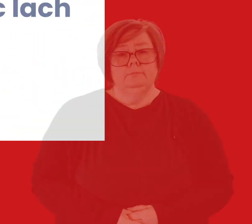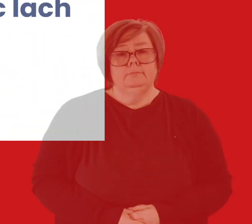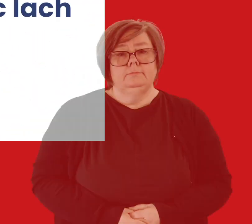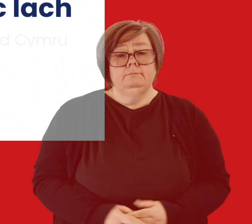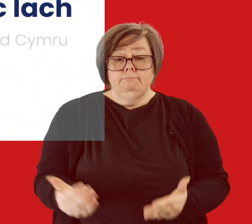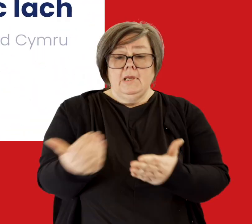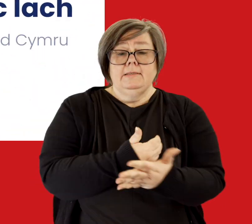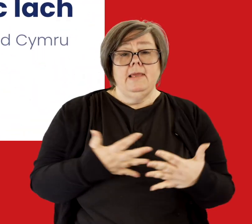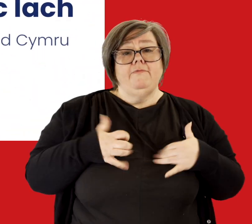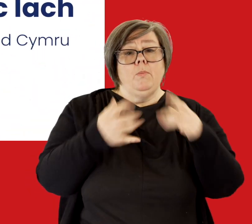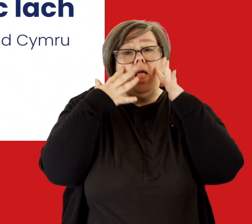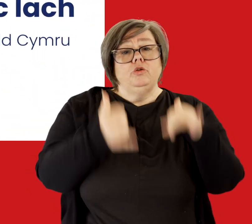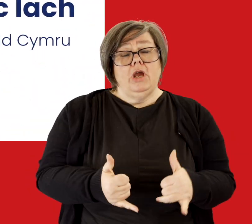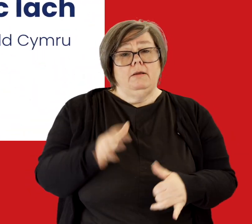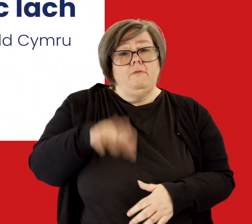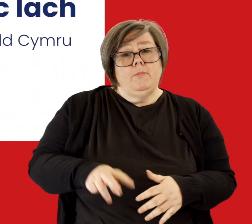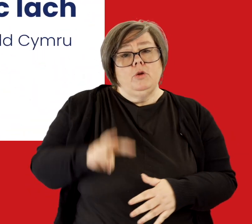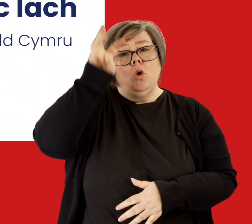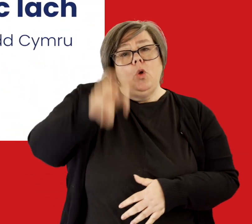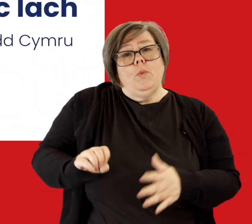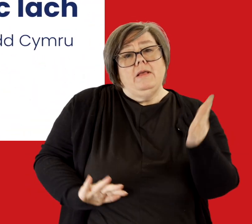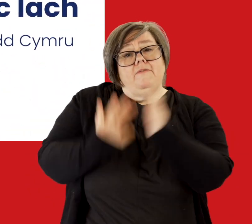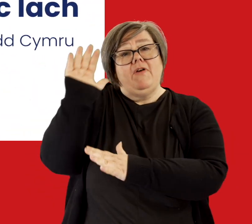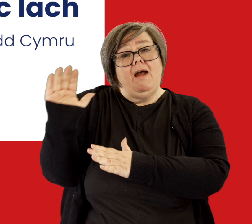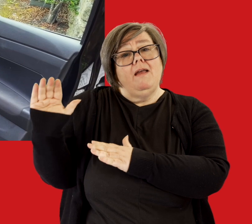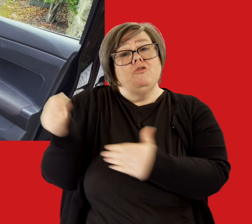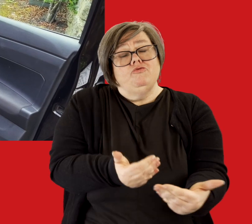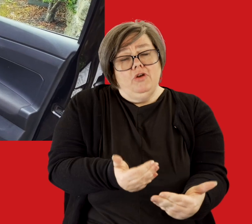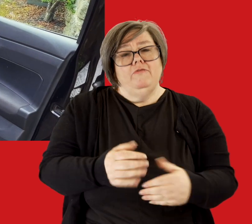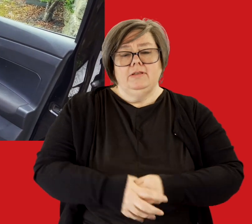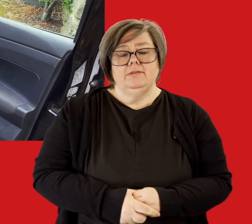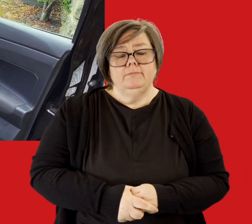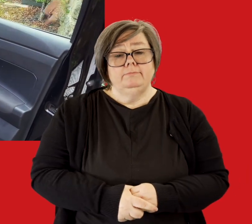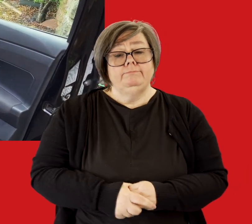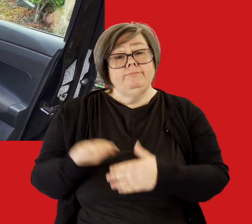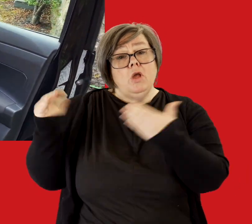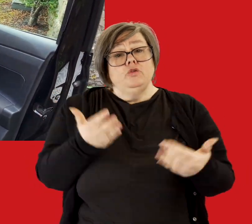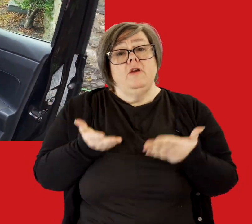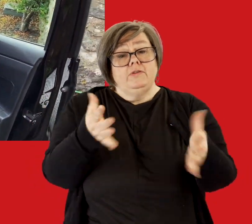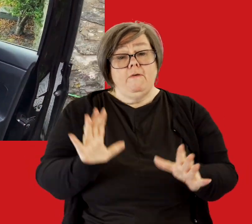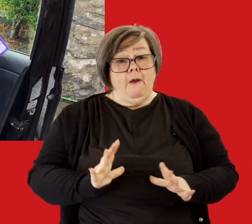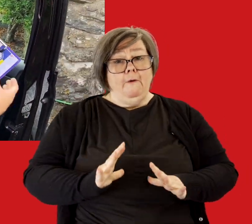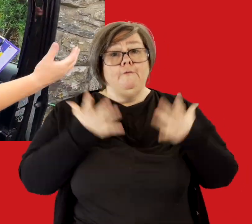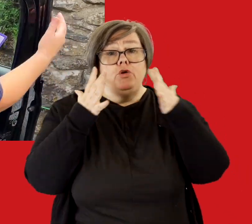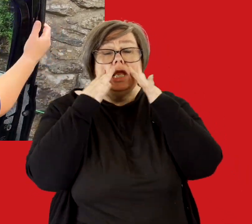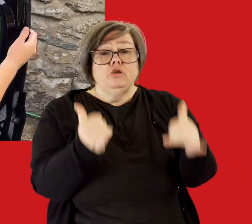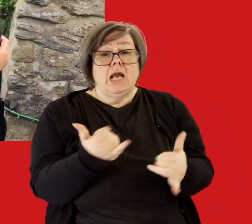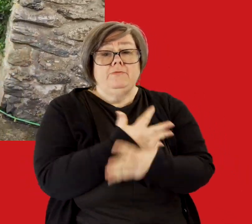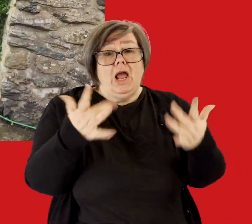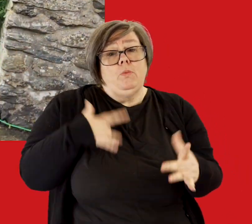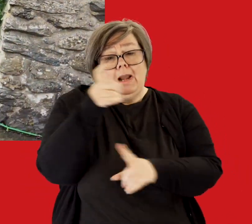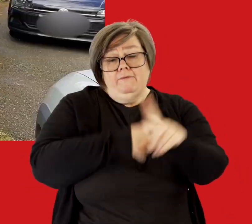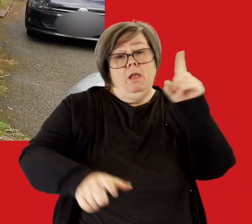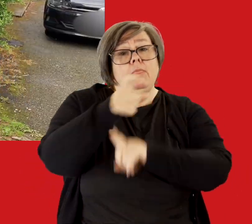Archwiliadau Diogel ac Iach gan Wasanaeth Tân y Cachub Gogledd Cymru. Mae Gwasanaeth Tân y Cachub Gogledd Cymru yn cynnig